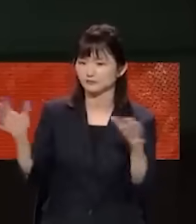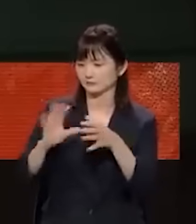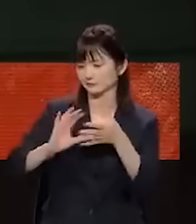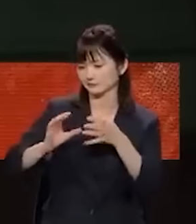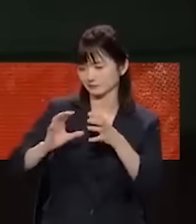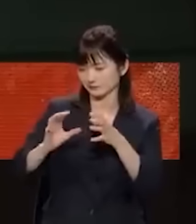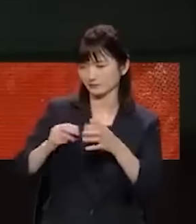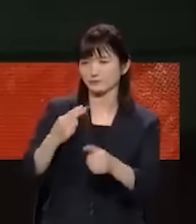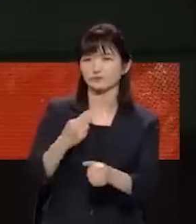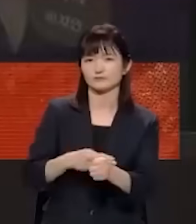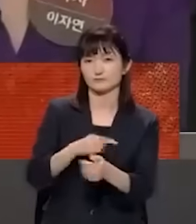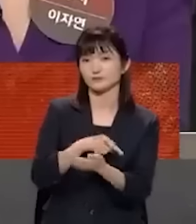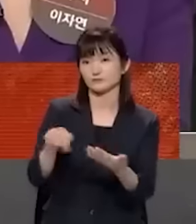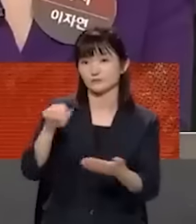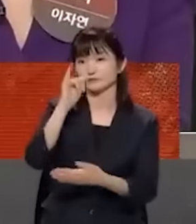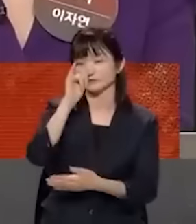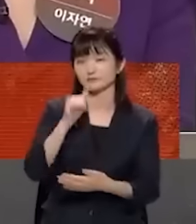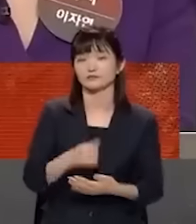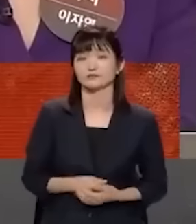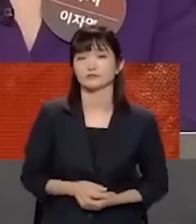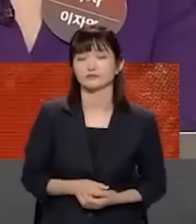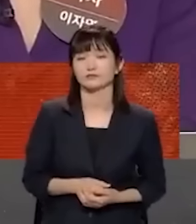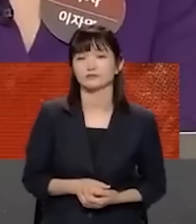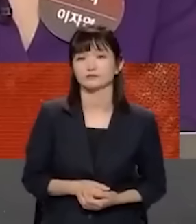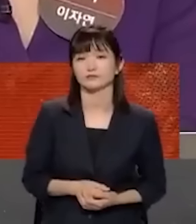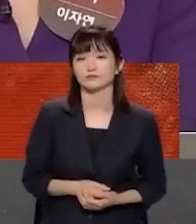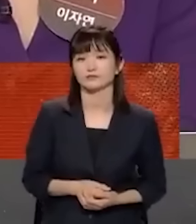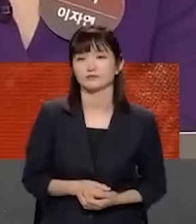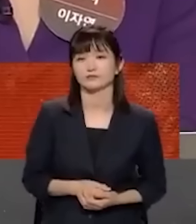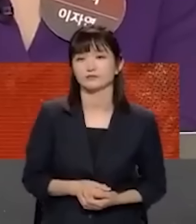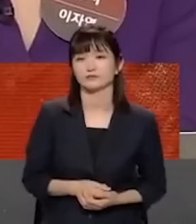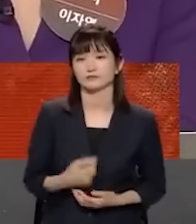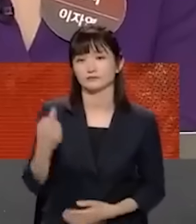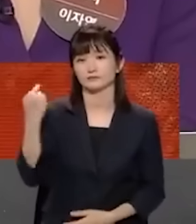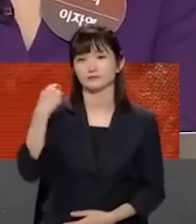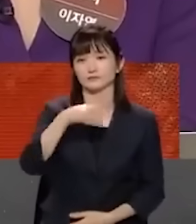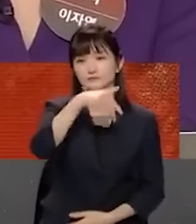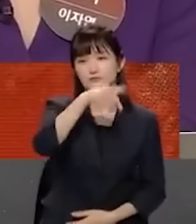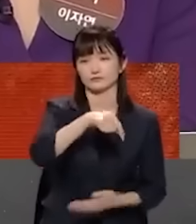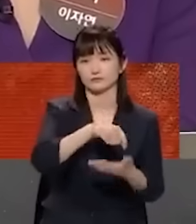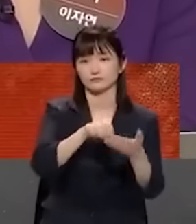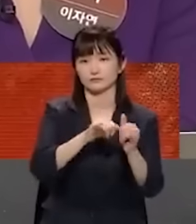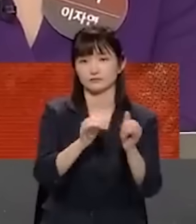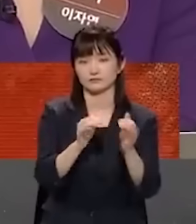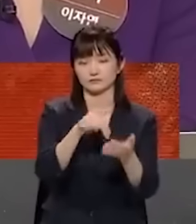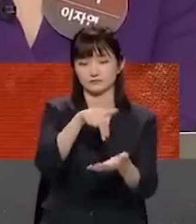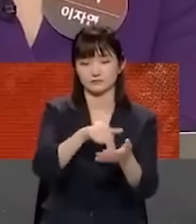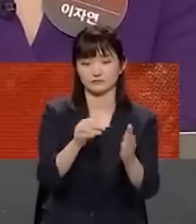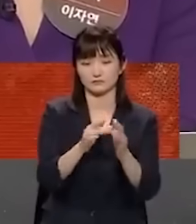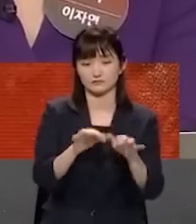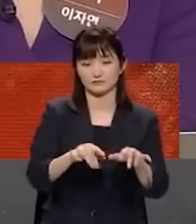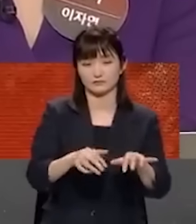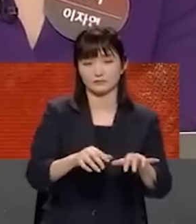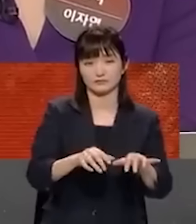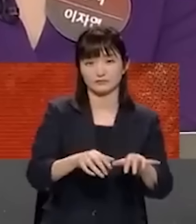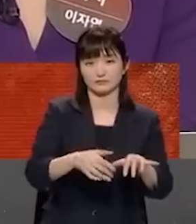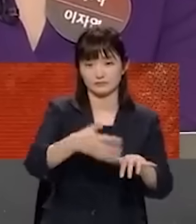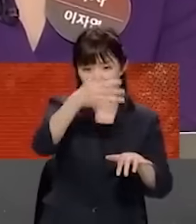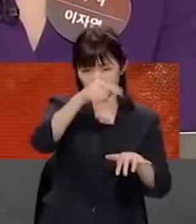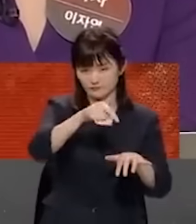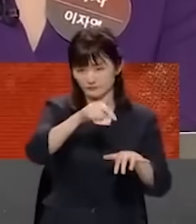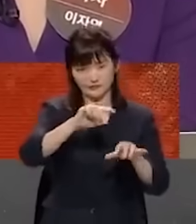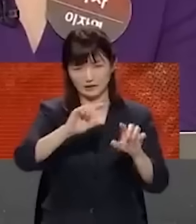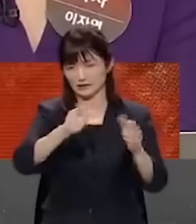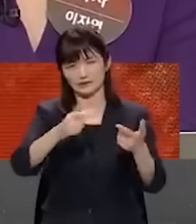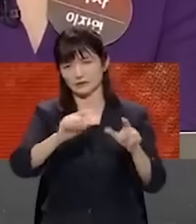때 교사가 더 불이익을 받을 수도 있겠다 이런 생각이 들었다는 겁니다 하지만 어제 주작가의 입장문이 올라오면서 이걸 보고 아 이건 조목조목